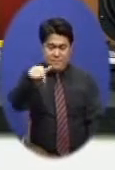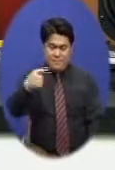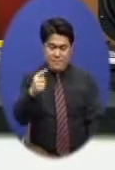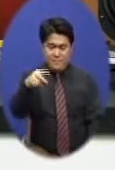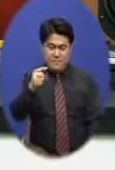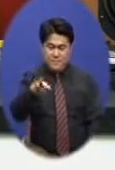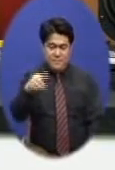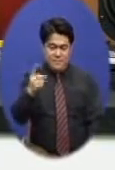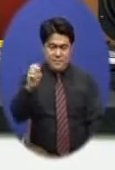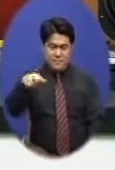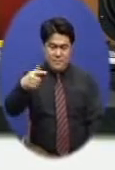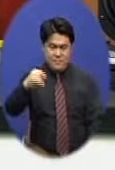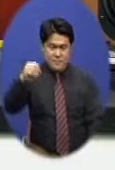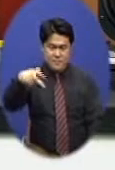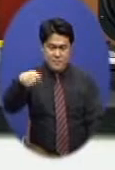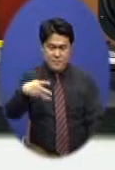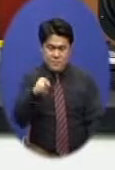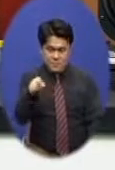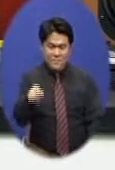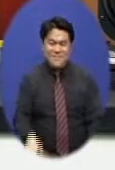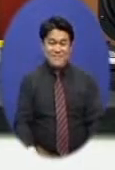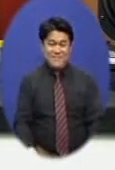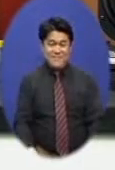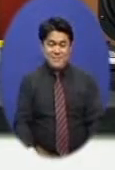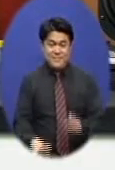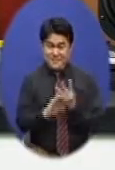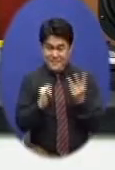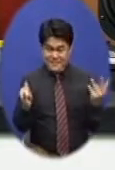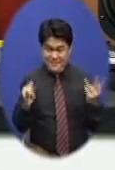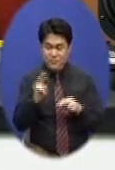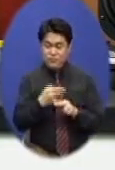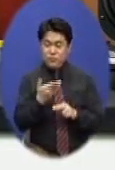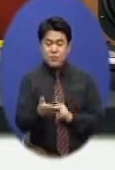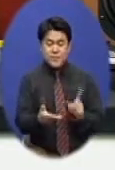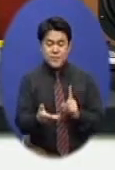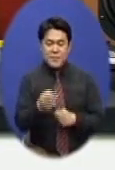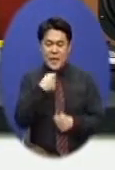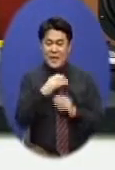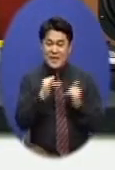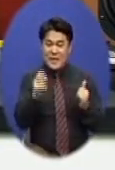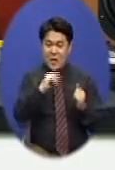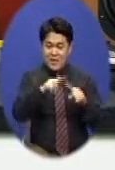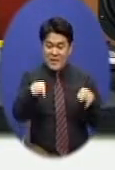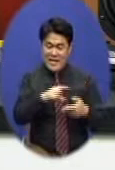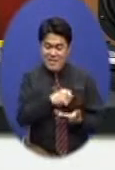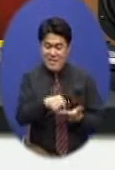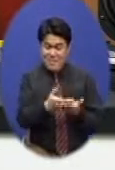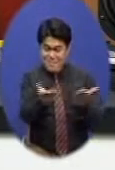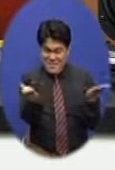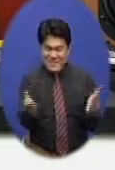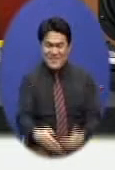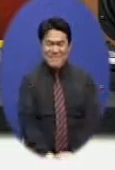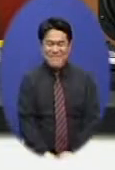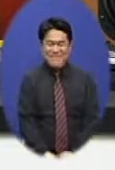네. 고속도 유니쿨러였습니다. 네. 먼저 세 분에게 어떤 선물인가요? 네, MC들의 사인 CD를